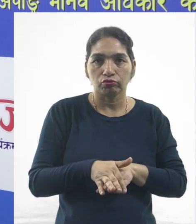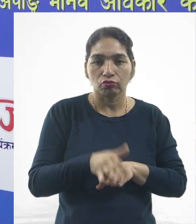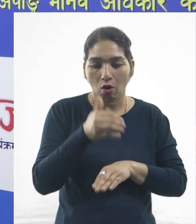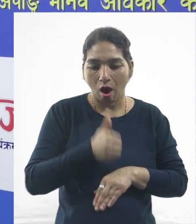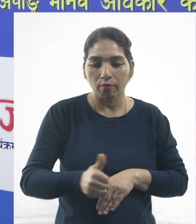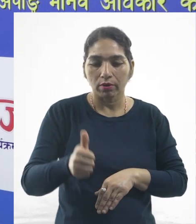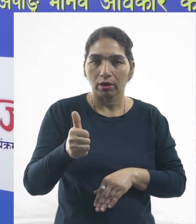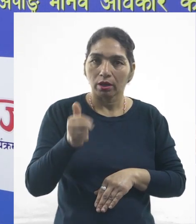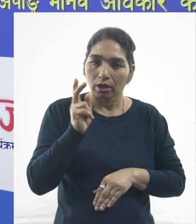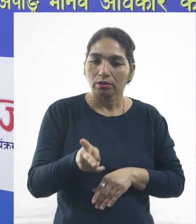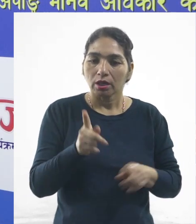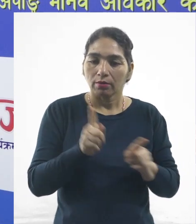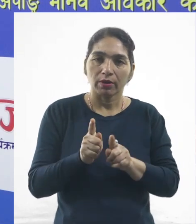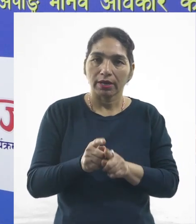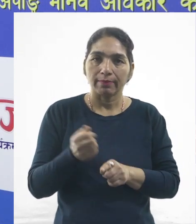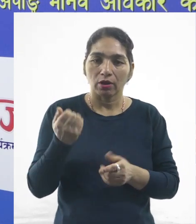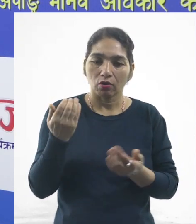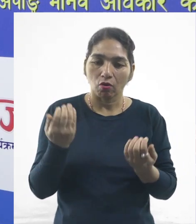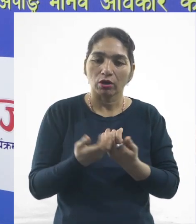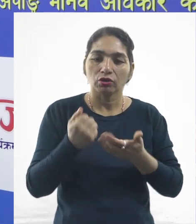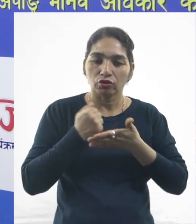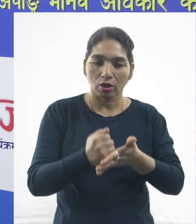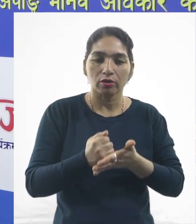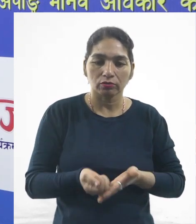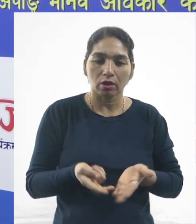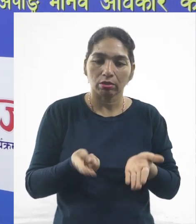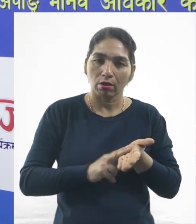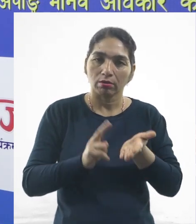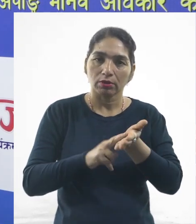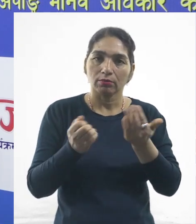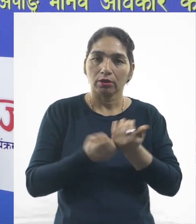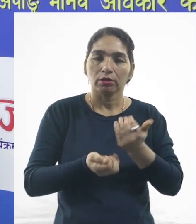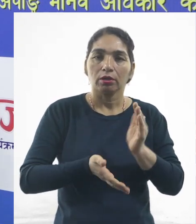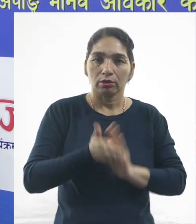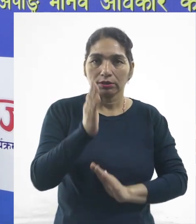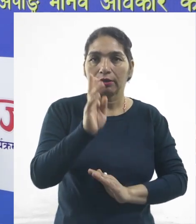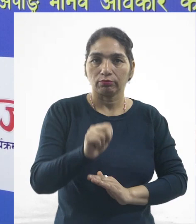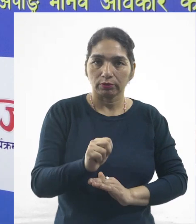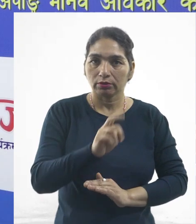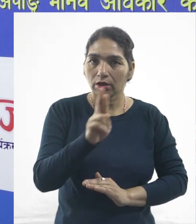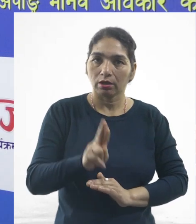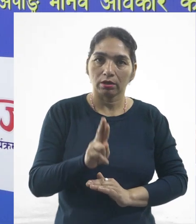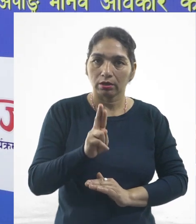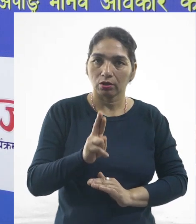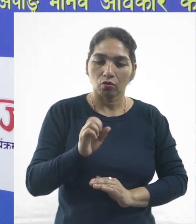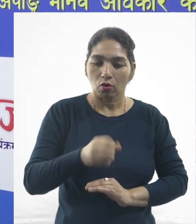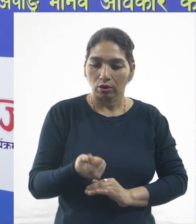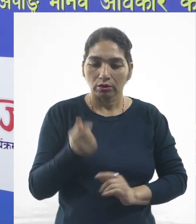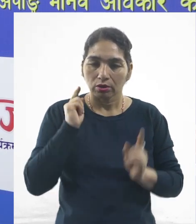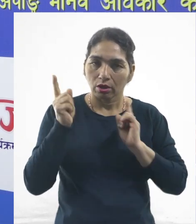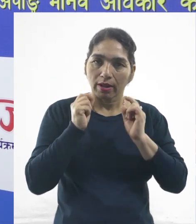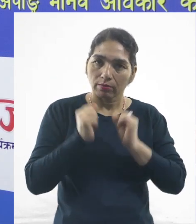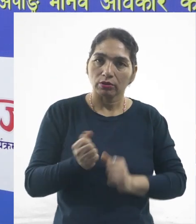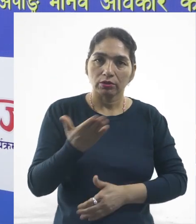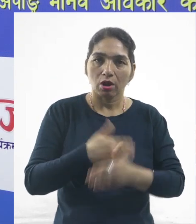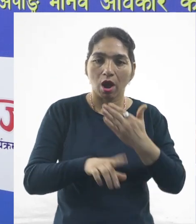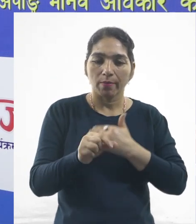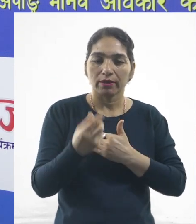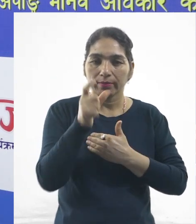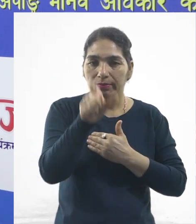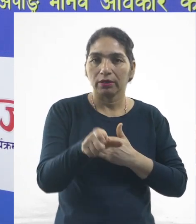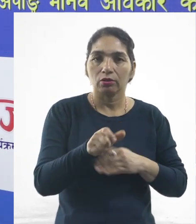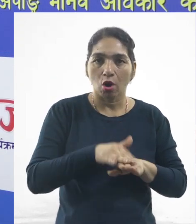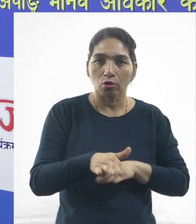अझ पनि उहाँहरूलाई गर्ने सहयोग चाहिँ हामीले वृद्धि गर्दै लैजानुपर्छ र गोकर्णेश्वर नगरपालिकाभित्र रहनुभएको अपाङ्गता भएको व्यक्तिहरूले